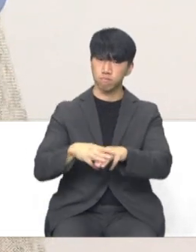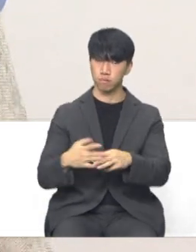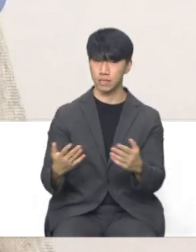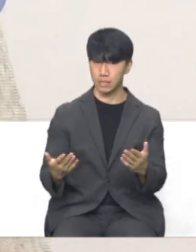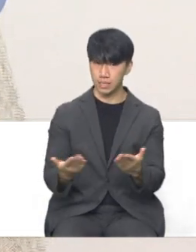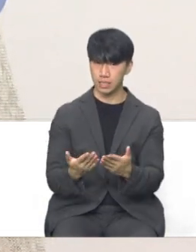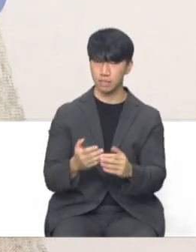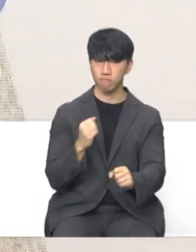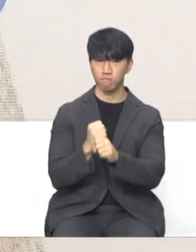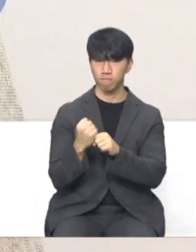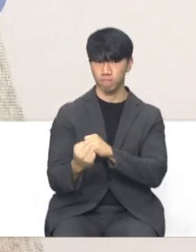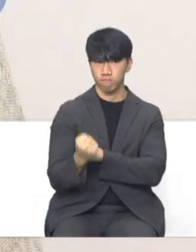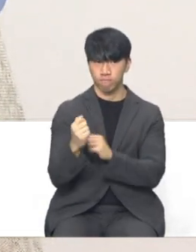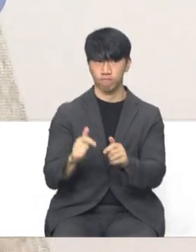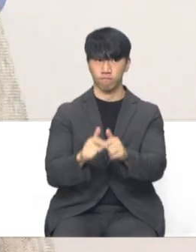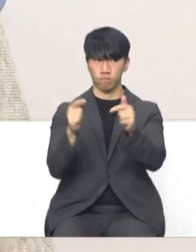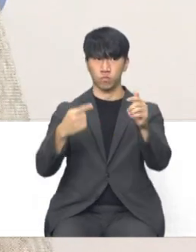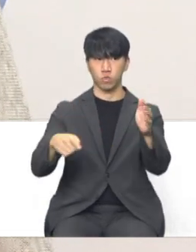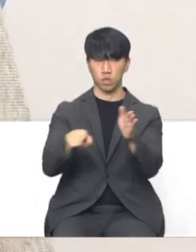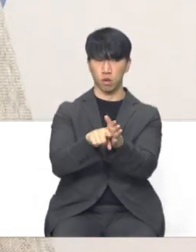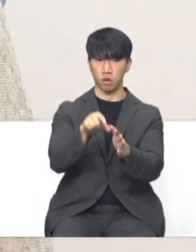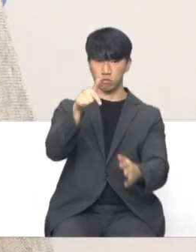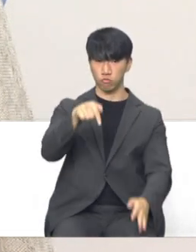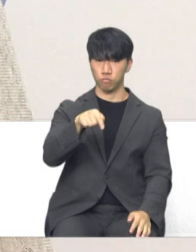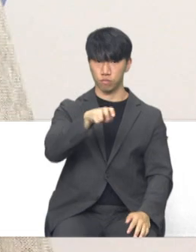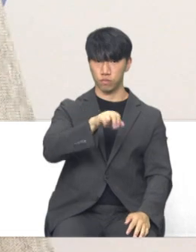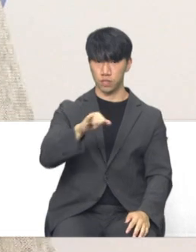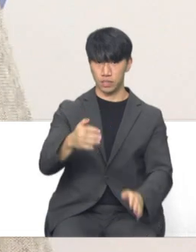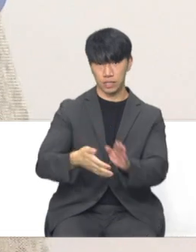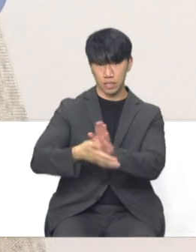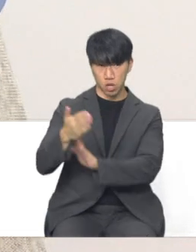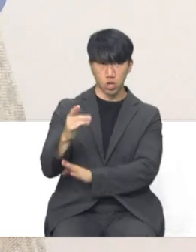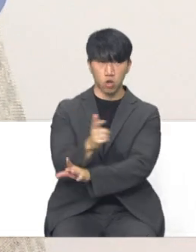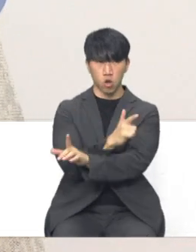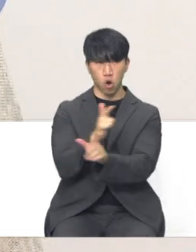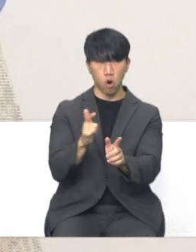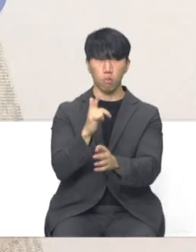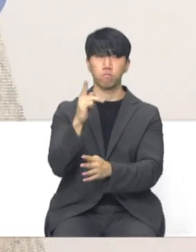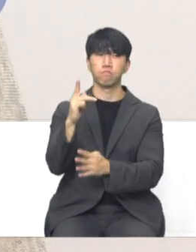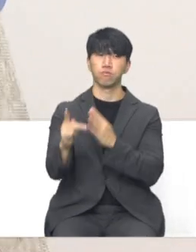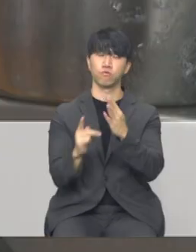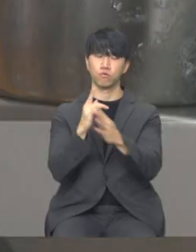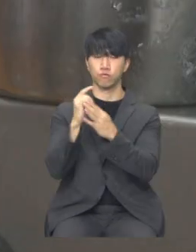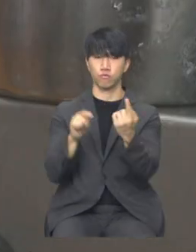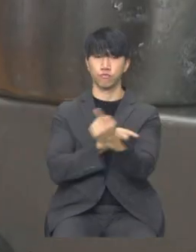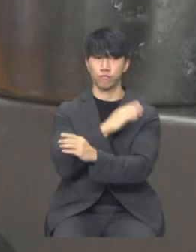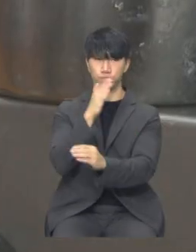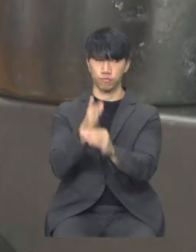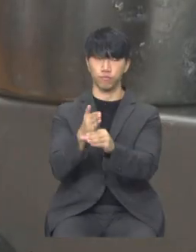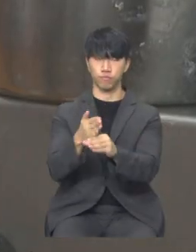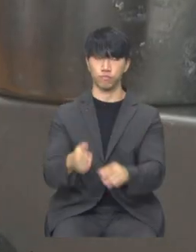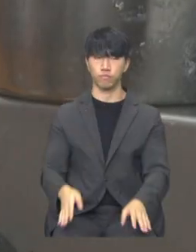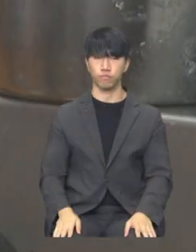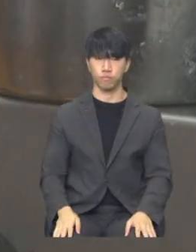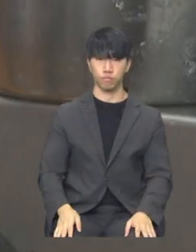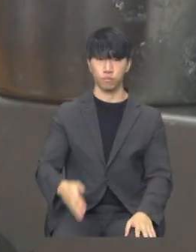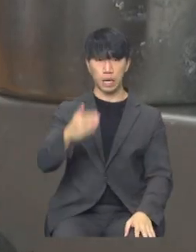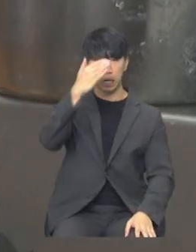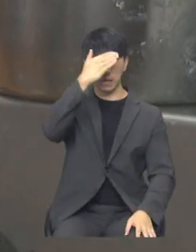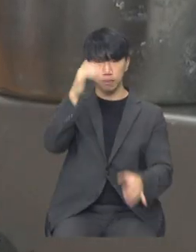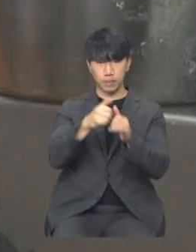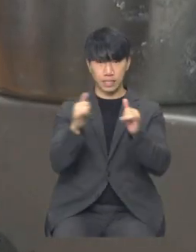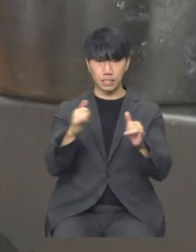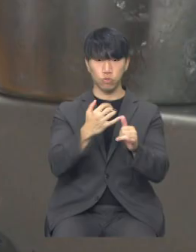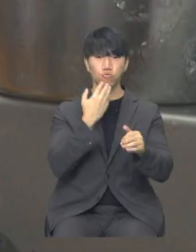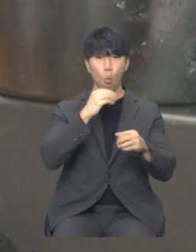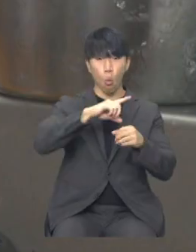생산력 확대 이를 위해서 구미시에서는 다양한 국책 프로젝트를 지금 유치를 하고 있습니다. 청년들의 수도권 쏠림